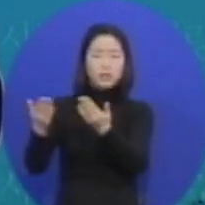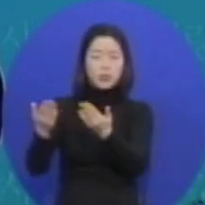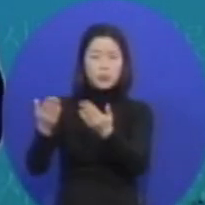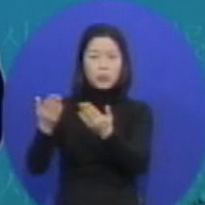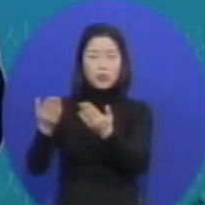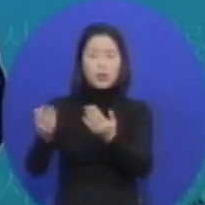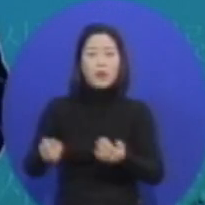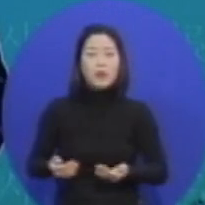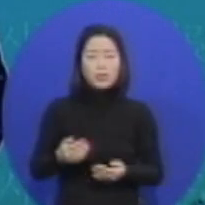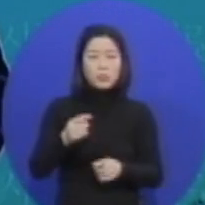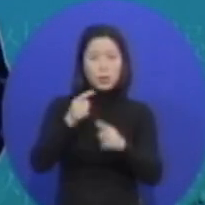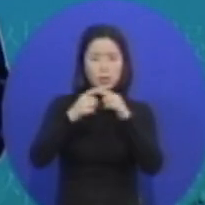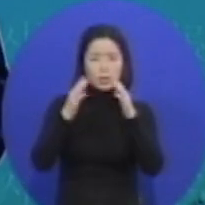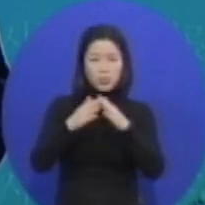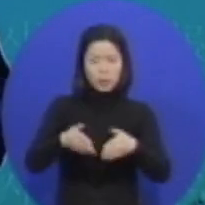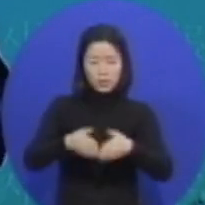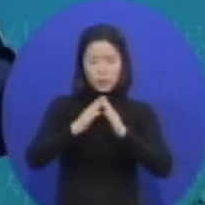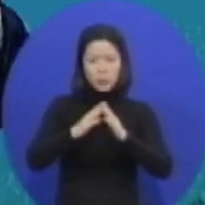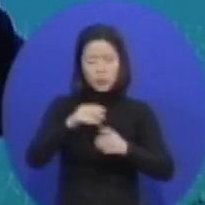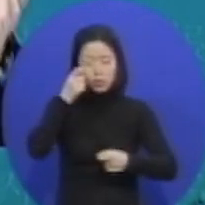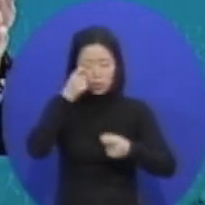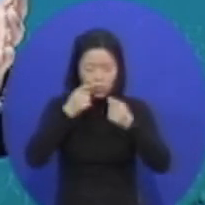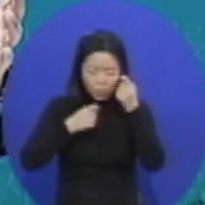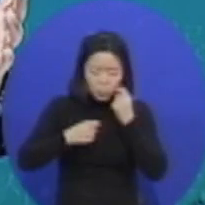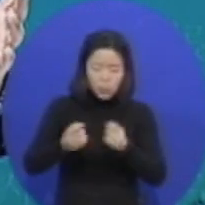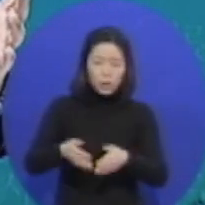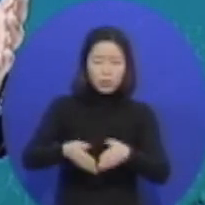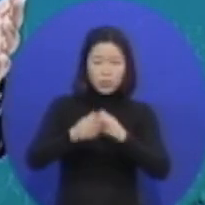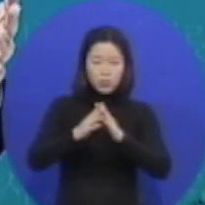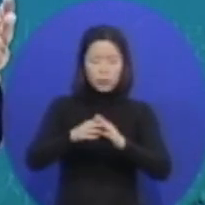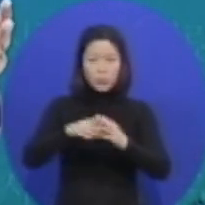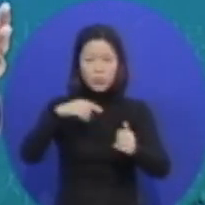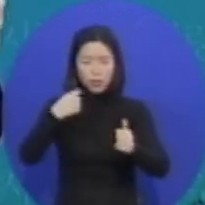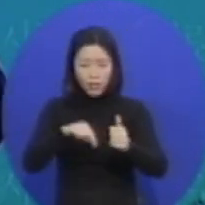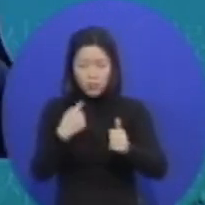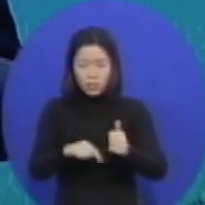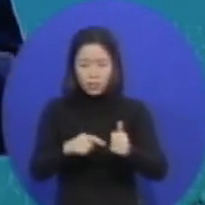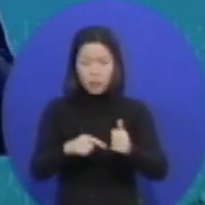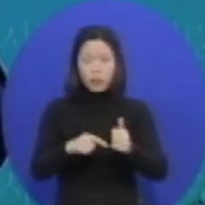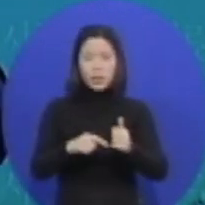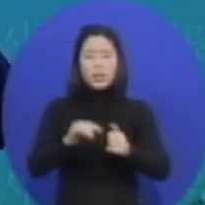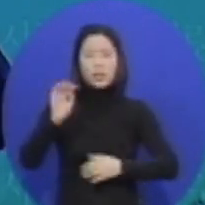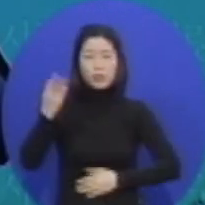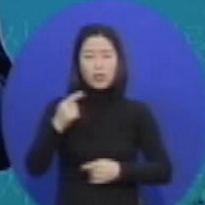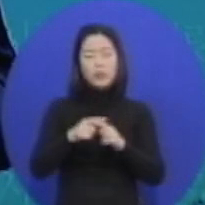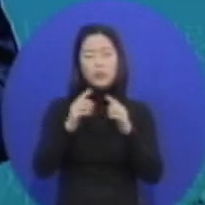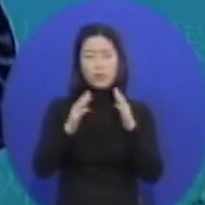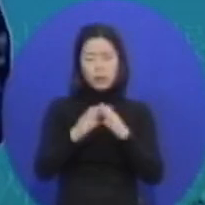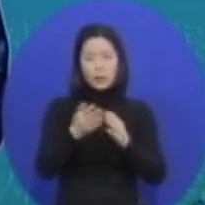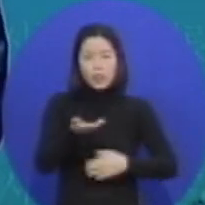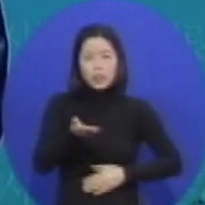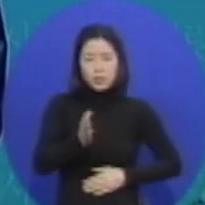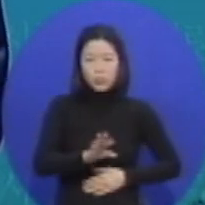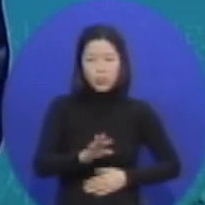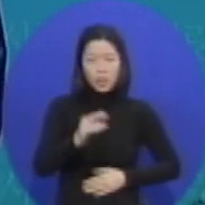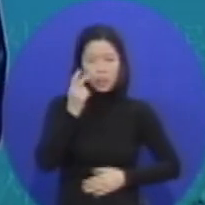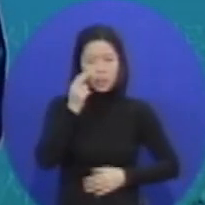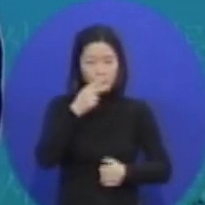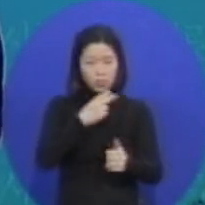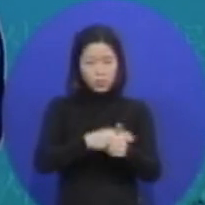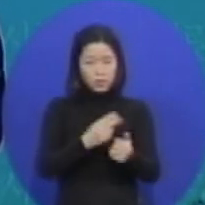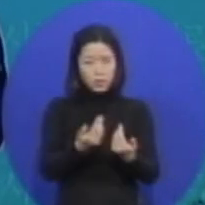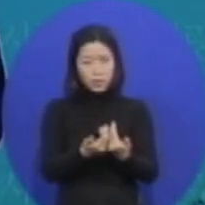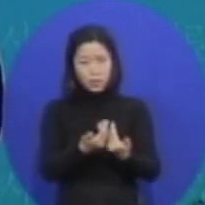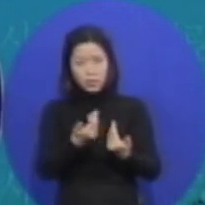눈물로 기도하고 말씀을 가르쳐서 교회가 됐어요 그런데 사도 바울이 고린도 교회를 떠나서 이제 다른